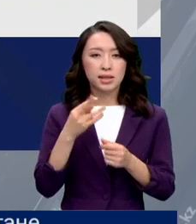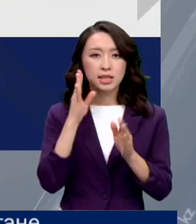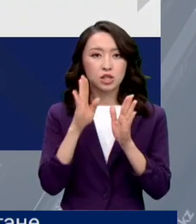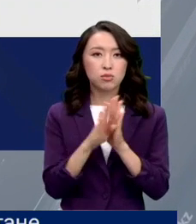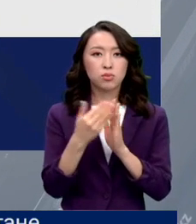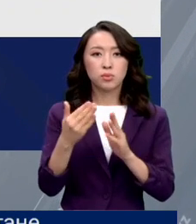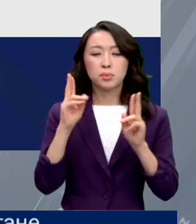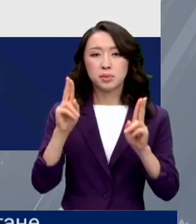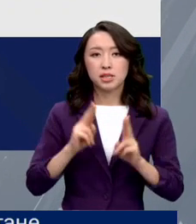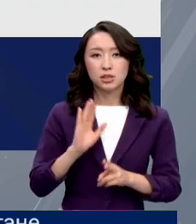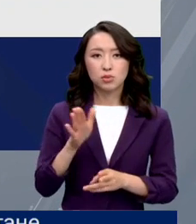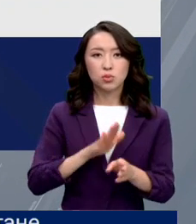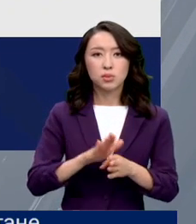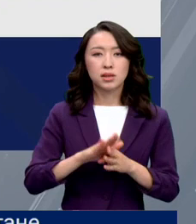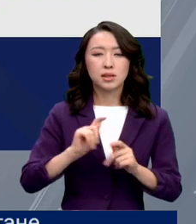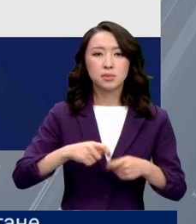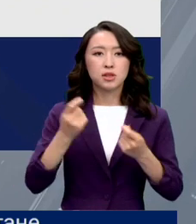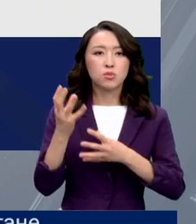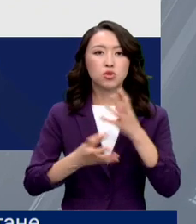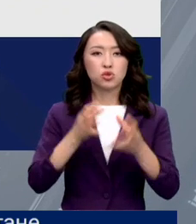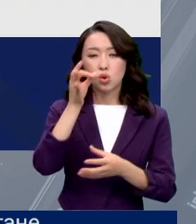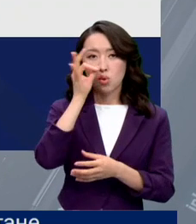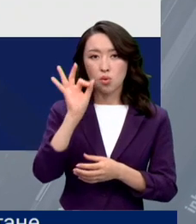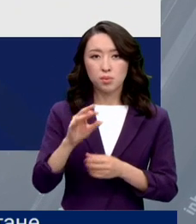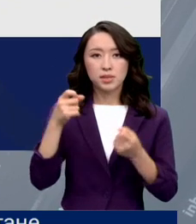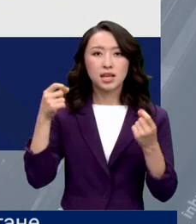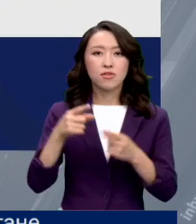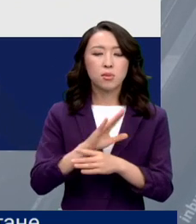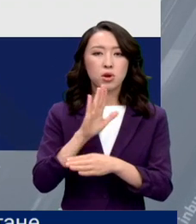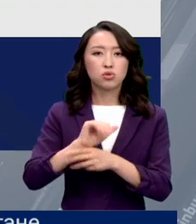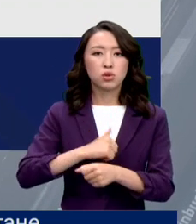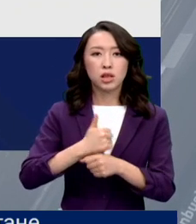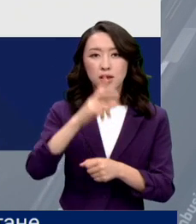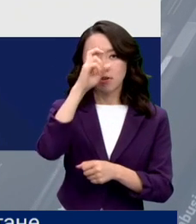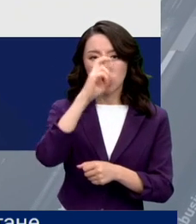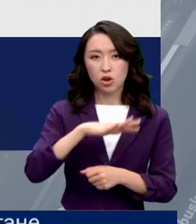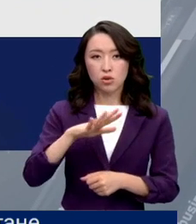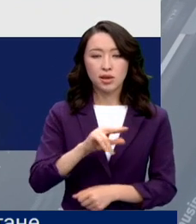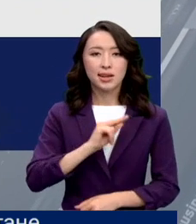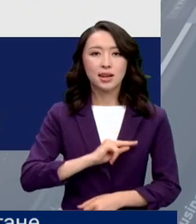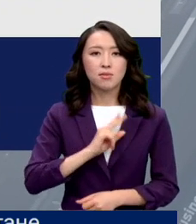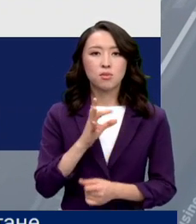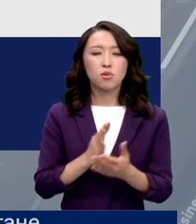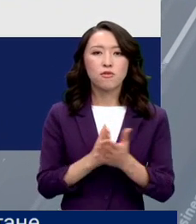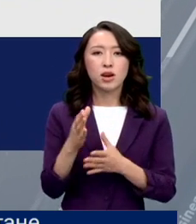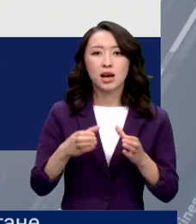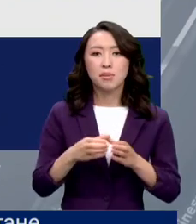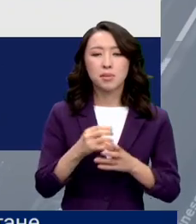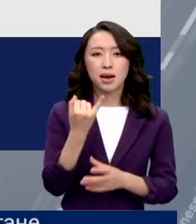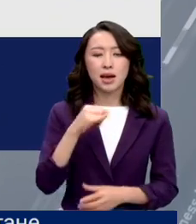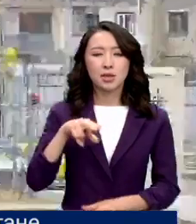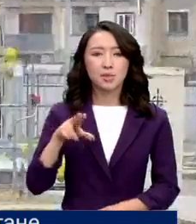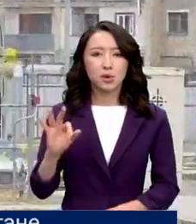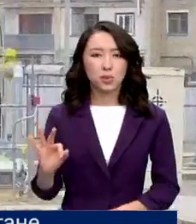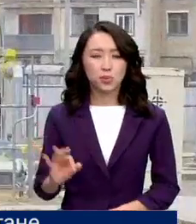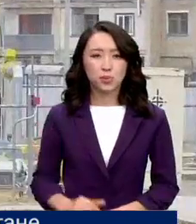этих принципов будет применяться передовой международный опыт. В соответствии с поручением главы государства ведется работа по выходу компании на